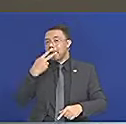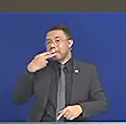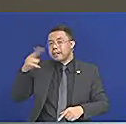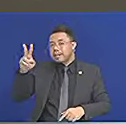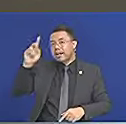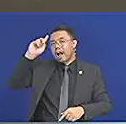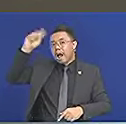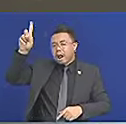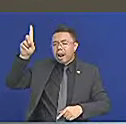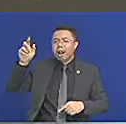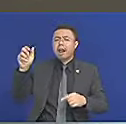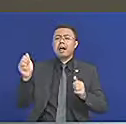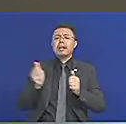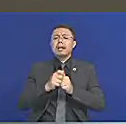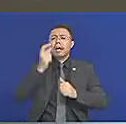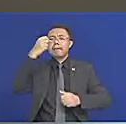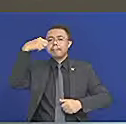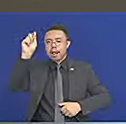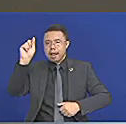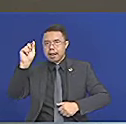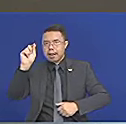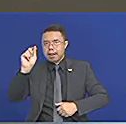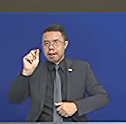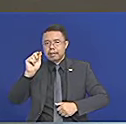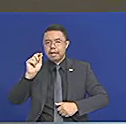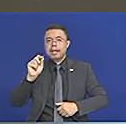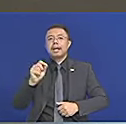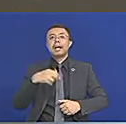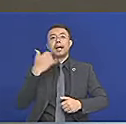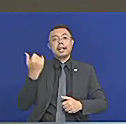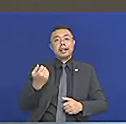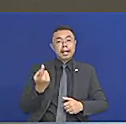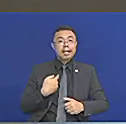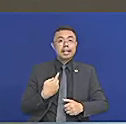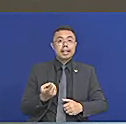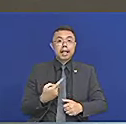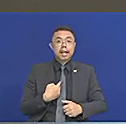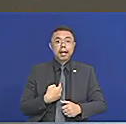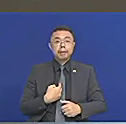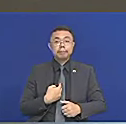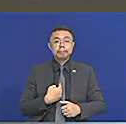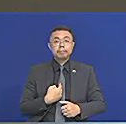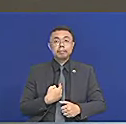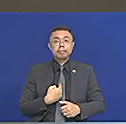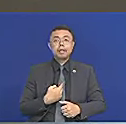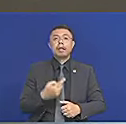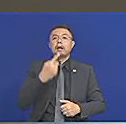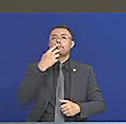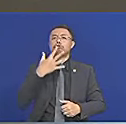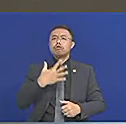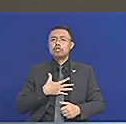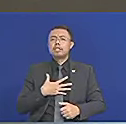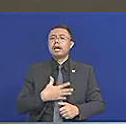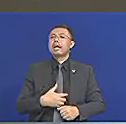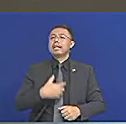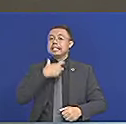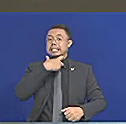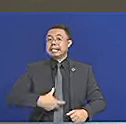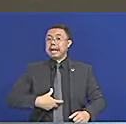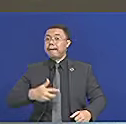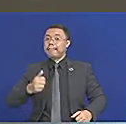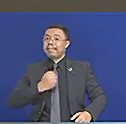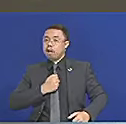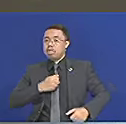mempercayai Allah dengan benar, maka kita memiliki sikap takut